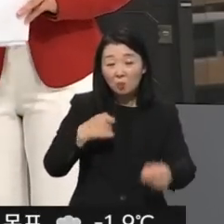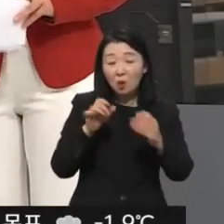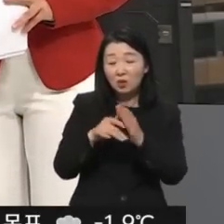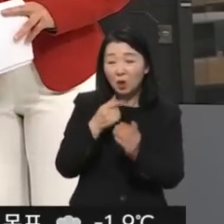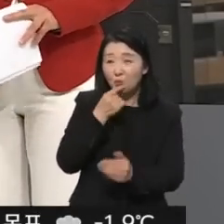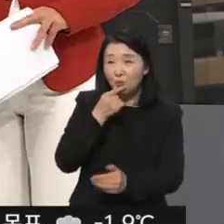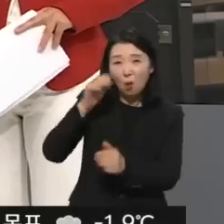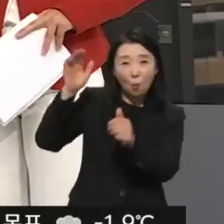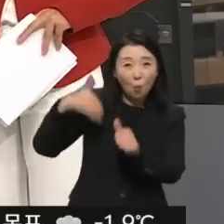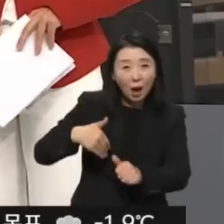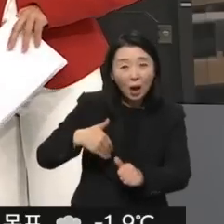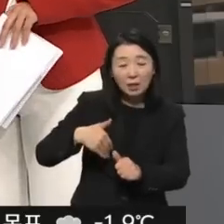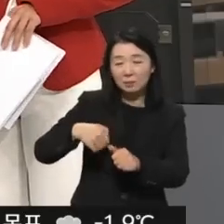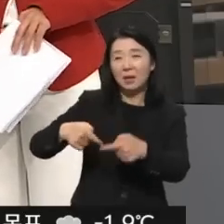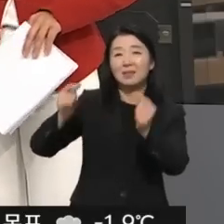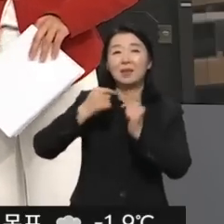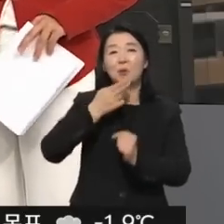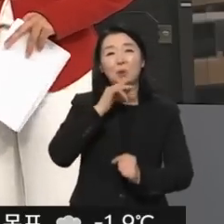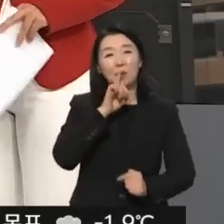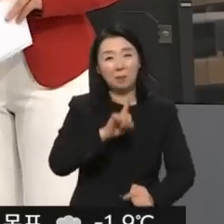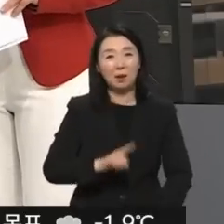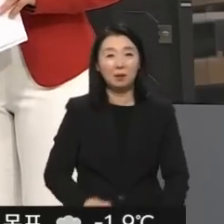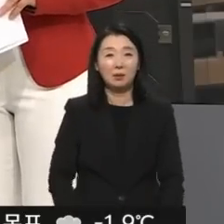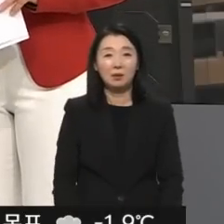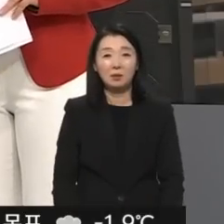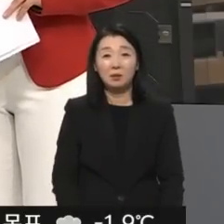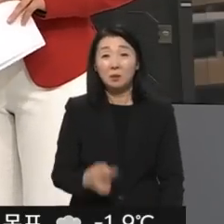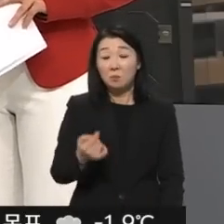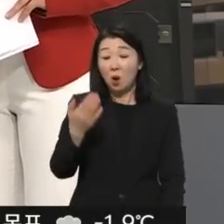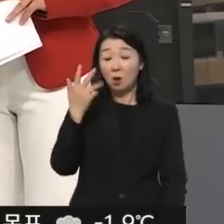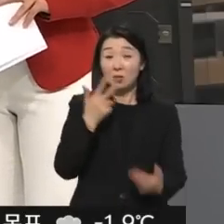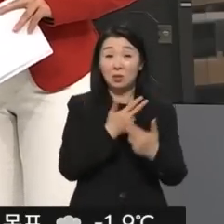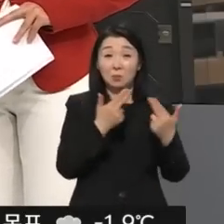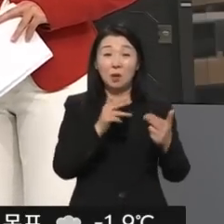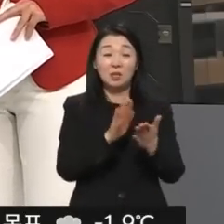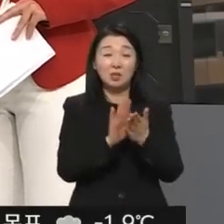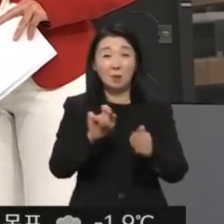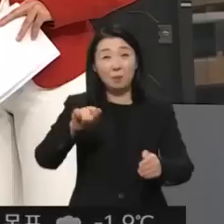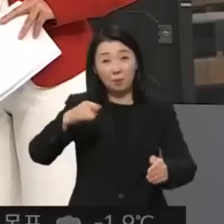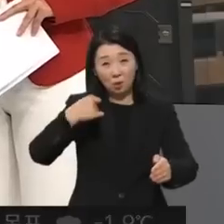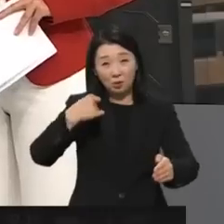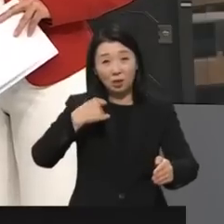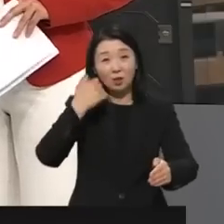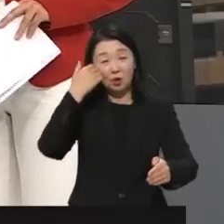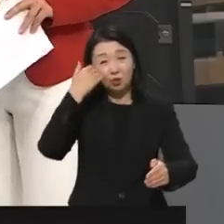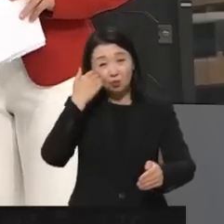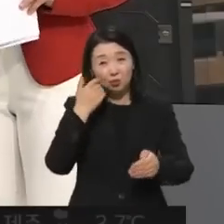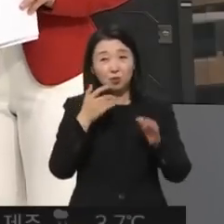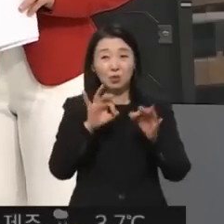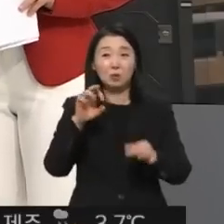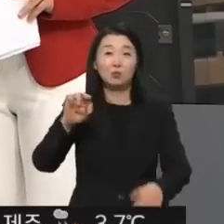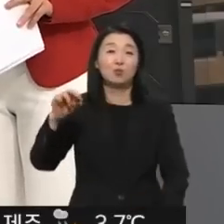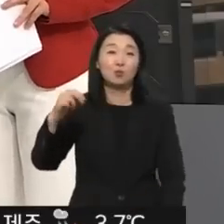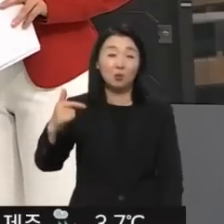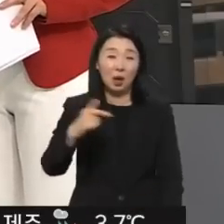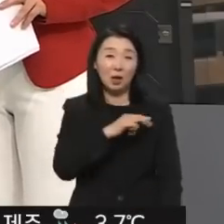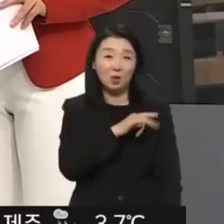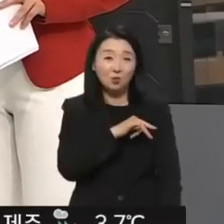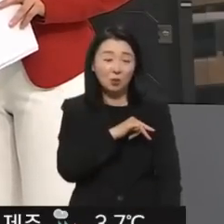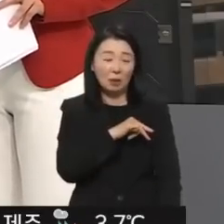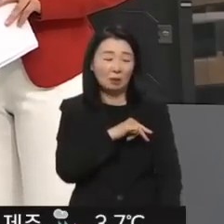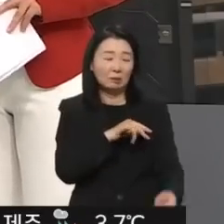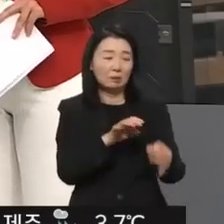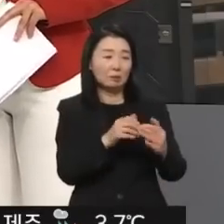의원들이 안 왔다더라 이런 이야기까지 돌고 있는데요. 얼마 전에 이 대표와 직접 밥을 먹었다는 김두관 의원은 이 측근들의